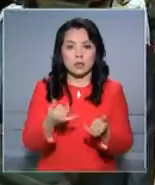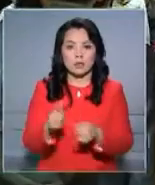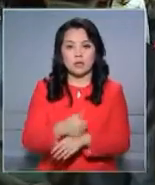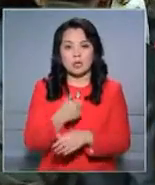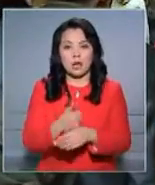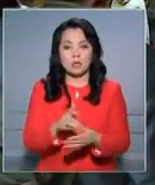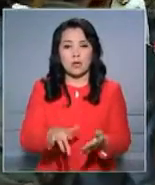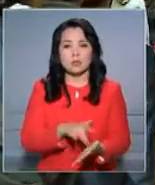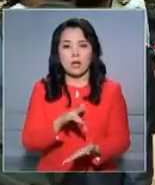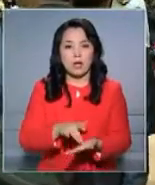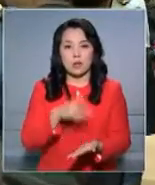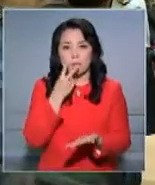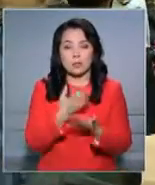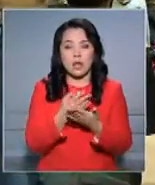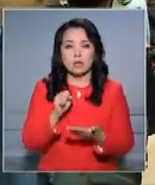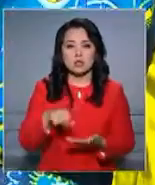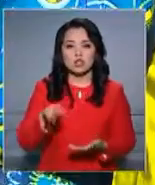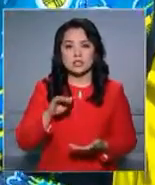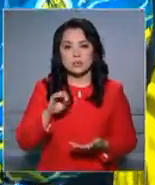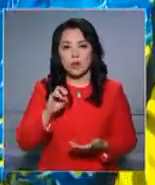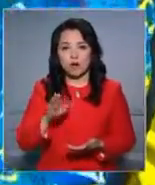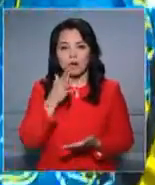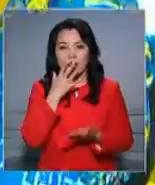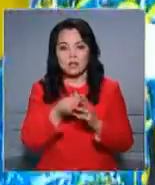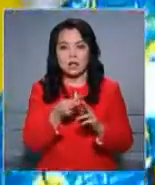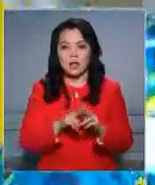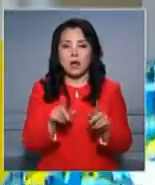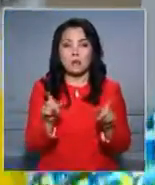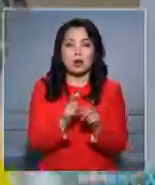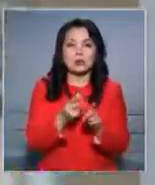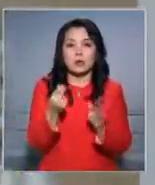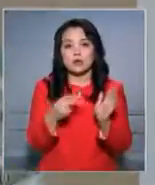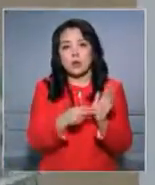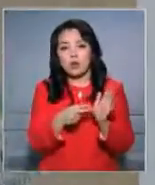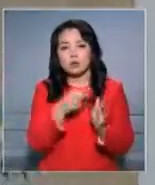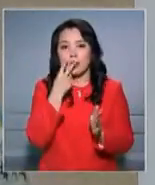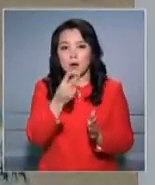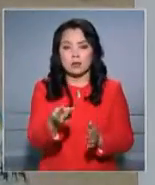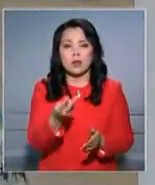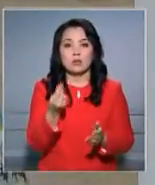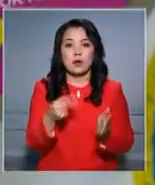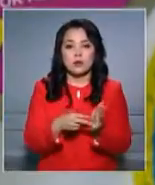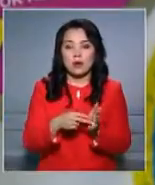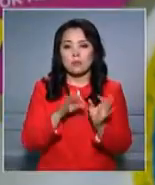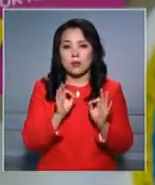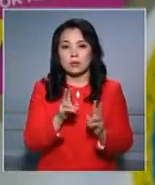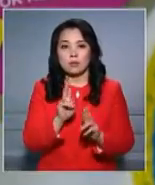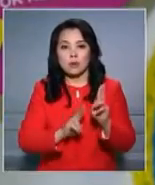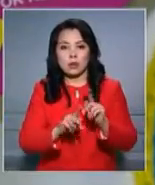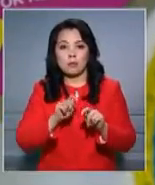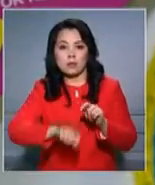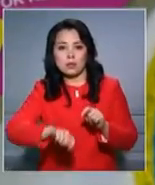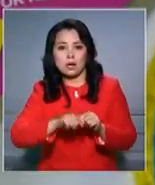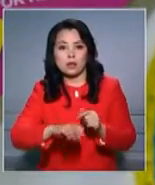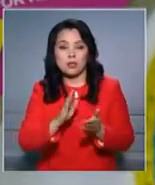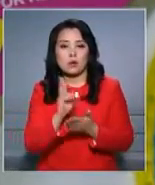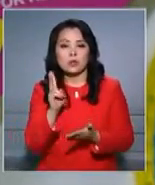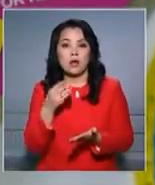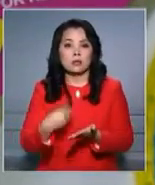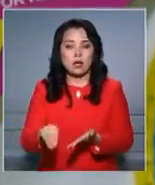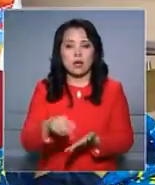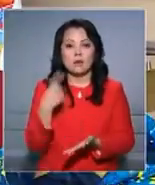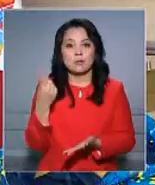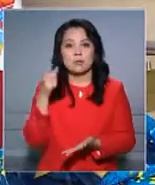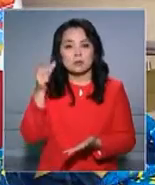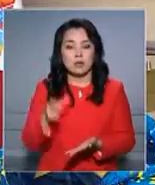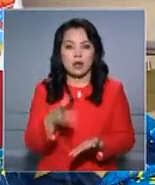басшысы Әділбек Жақсыбеков сөредегі тауарлардың сапасын көріп бағасына мән берді. Сөйтіп әкім дүкенінің алғашқы сатып алушысы атанды.